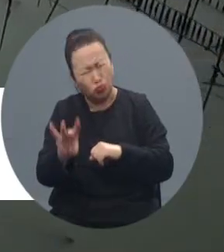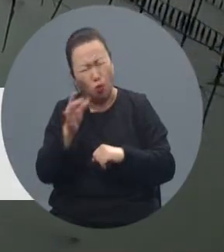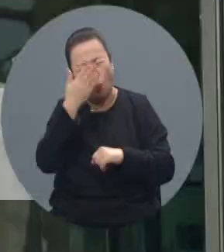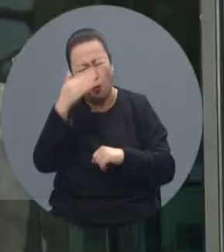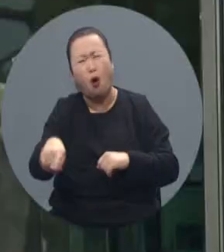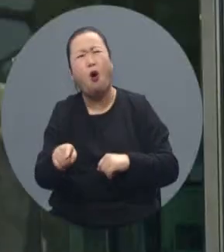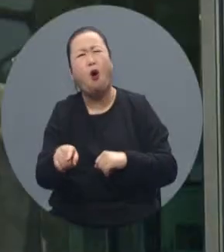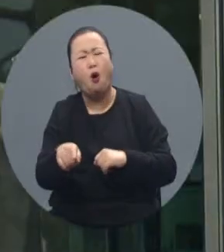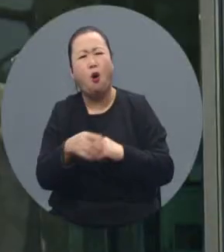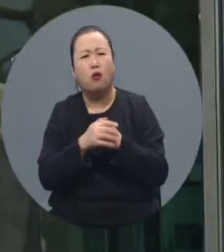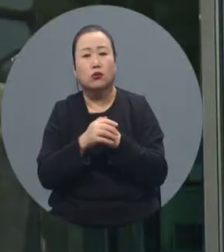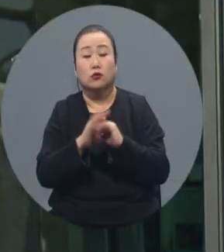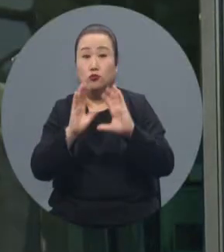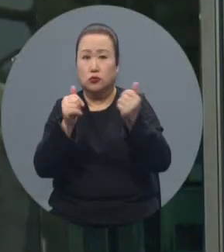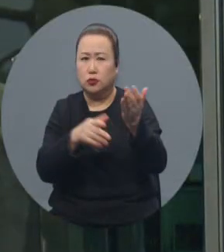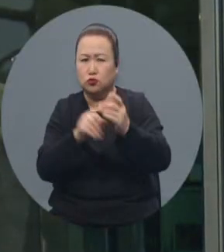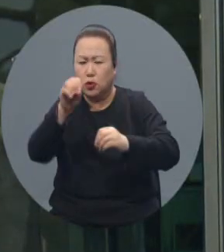하거든요.